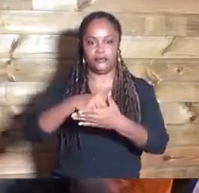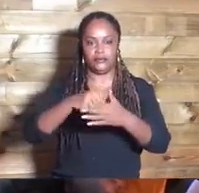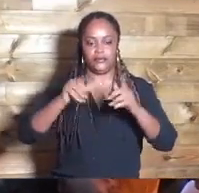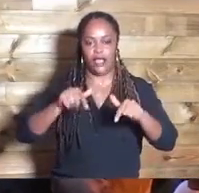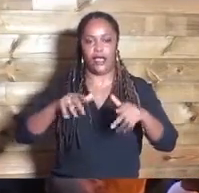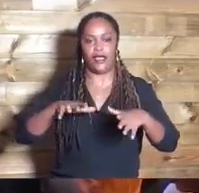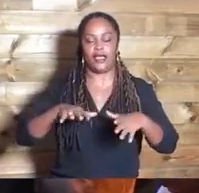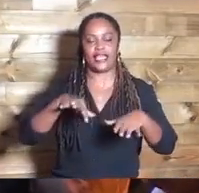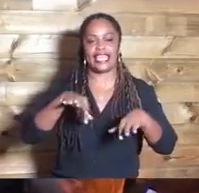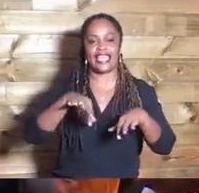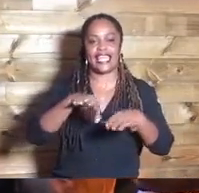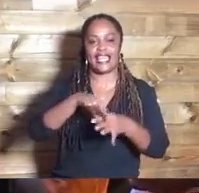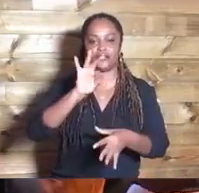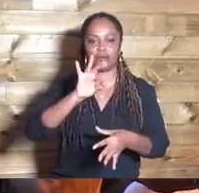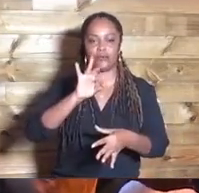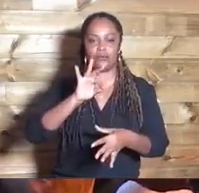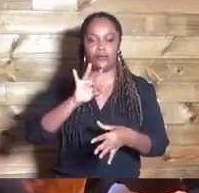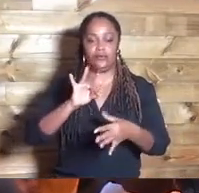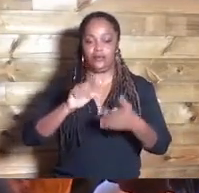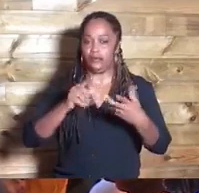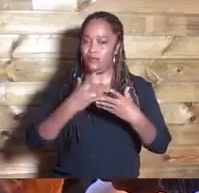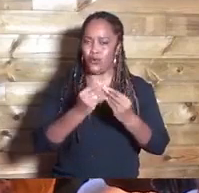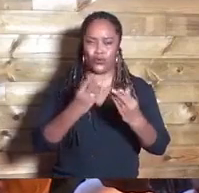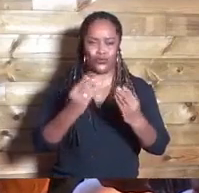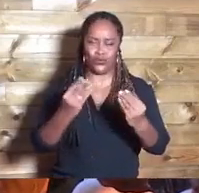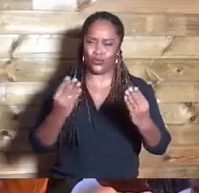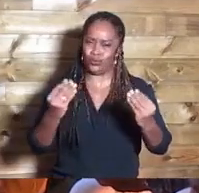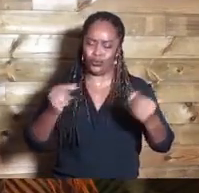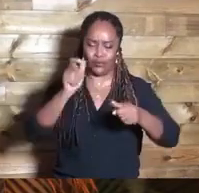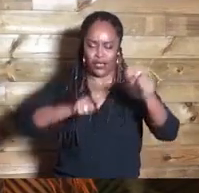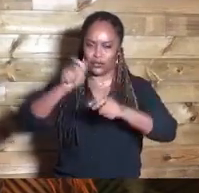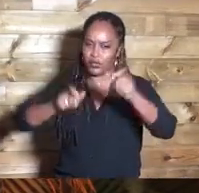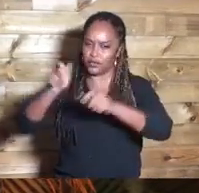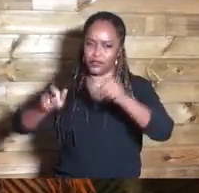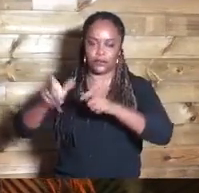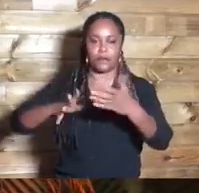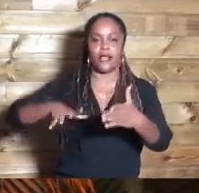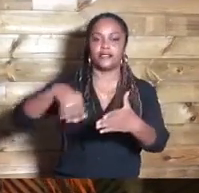neuf et nous en l'eau, en l'eau, en l'eau, en l'eau, en l'eau.